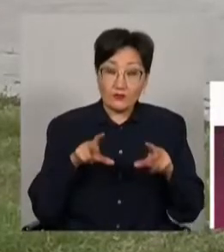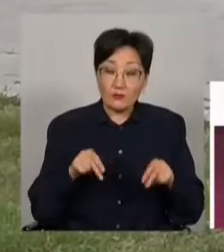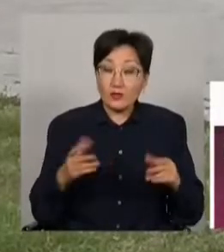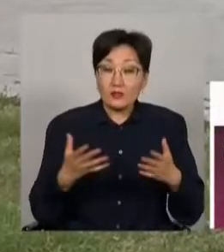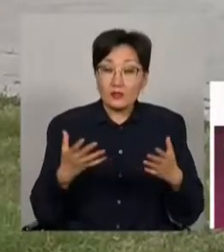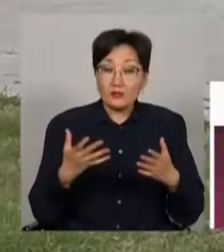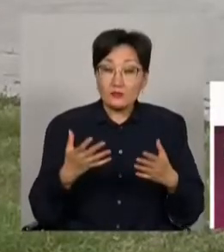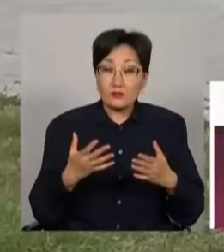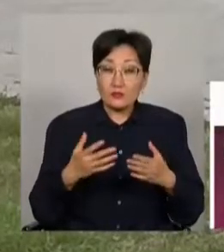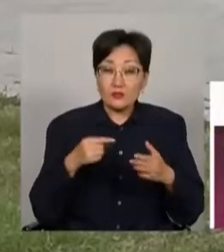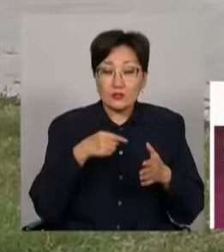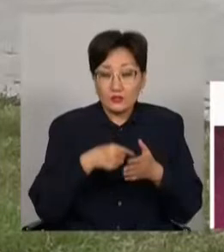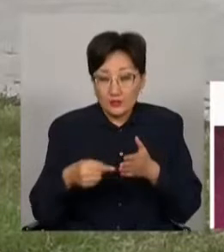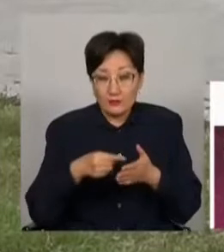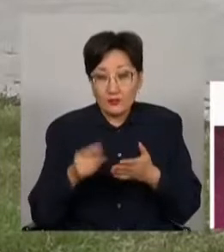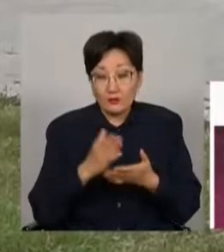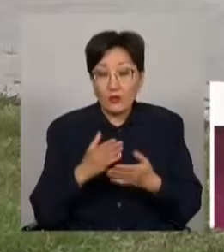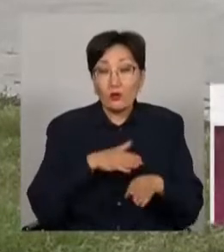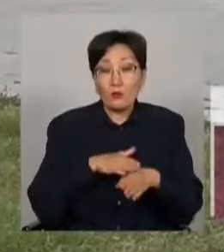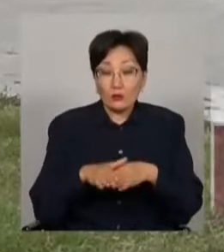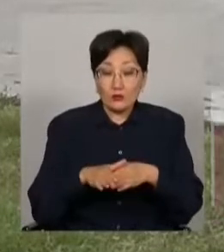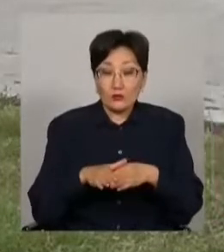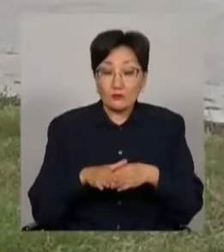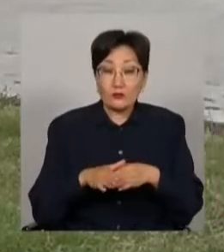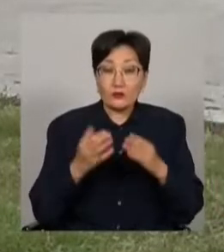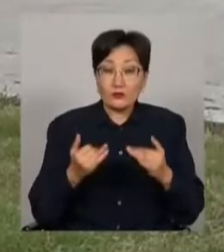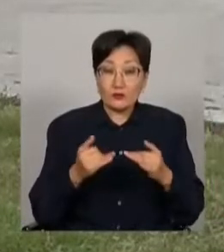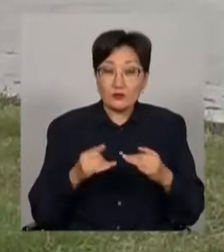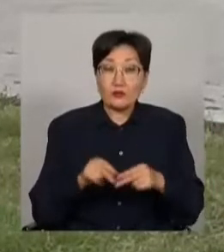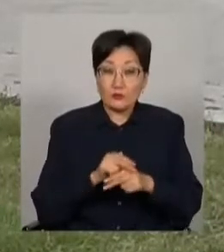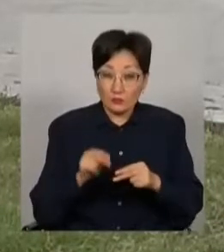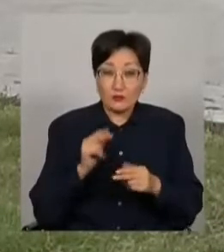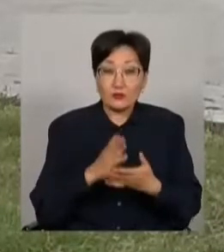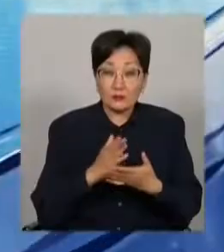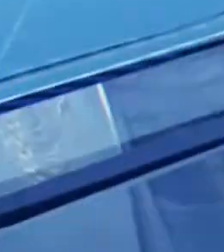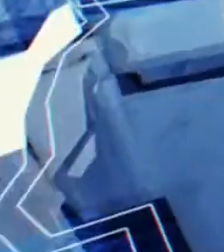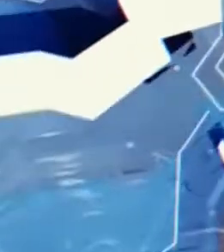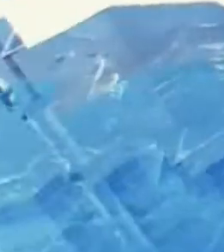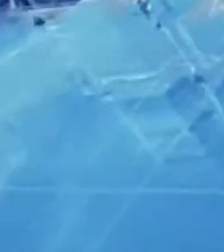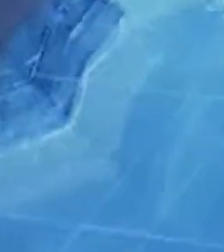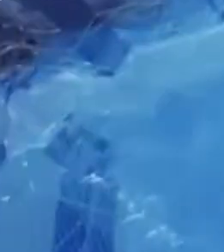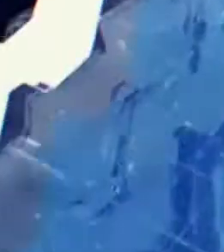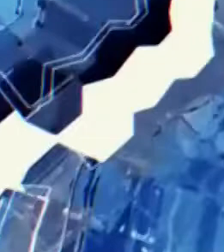қандай замечаниелер бар, соның бәрін қазір орындап жатырмыз.